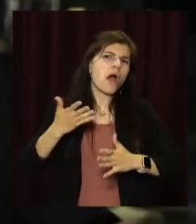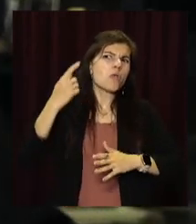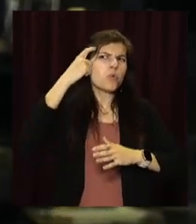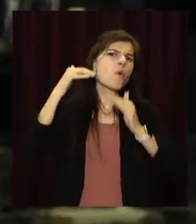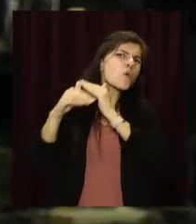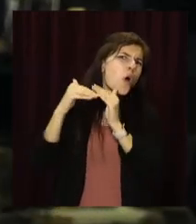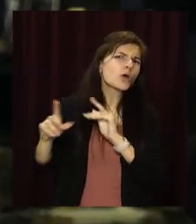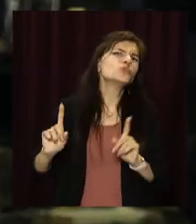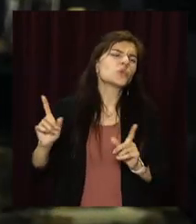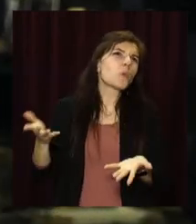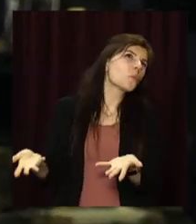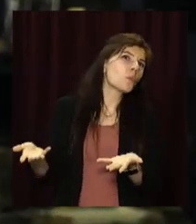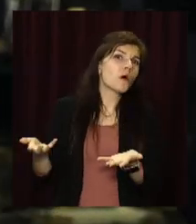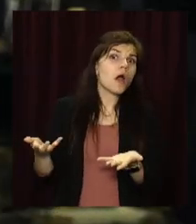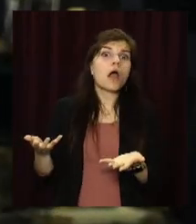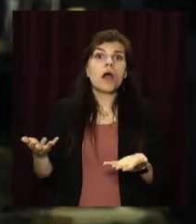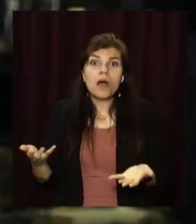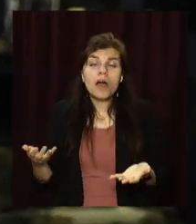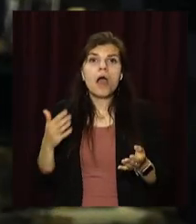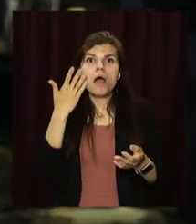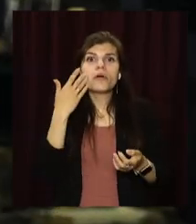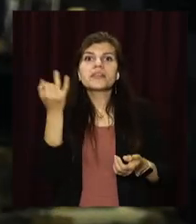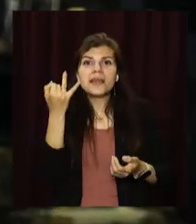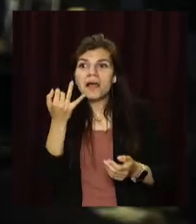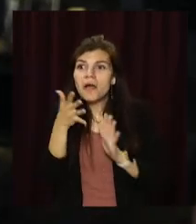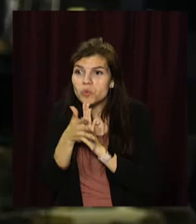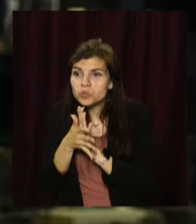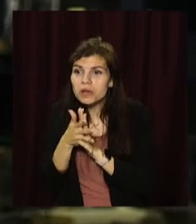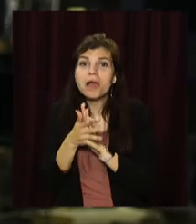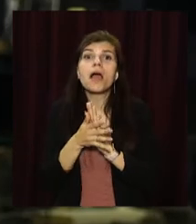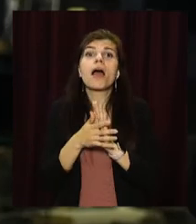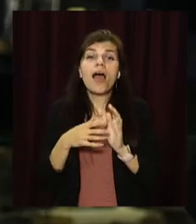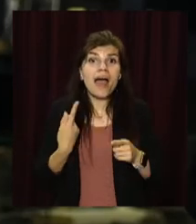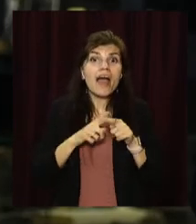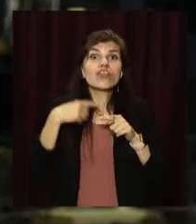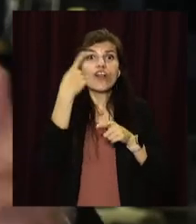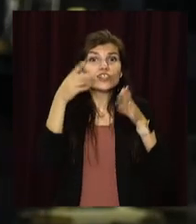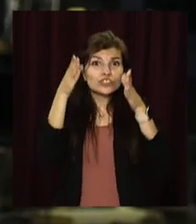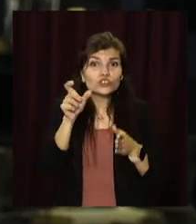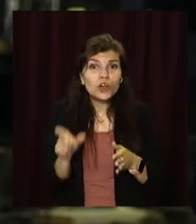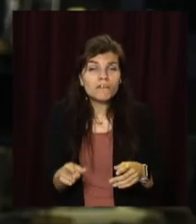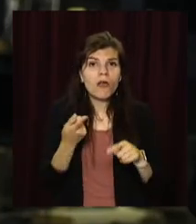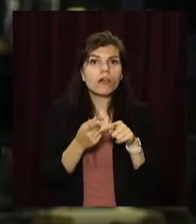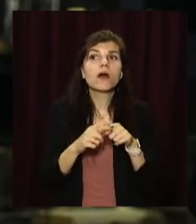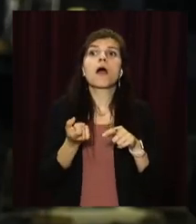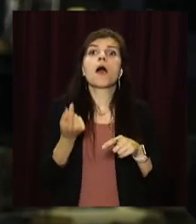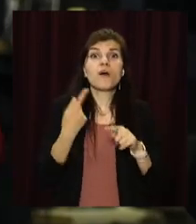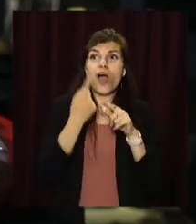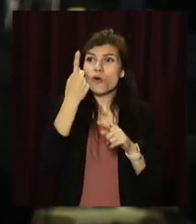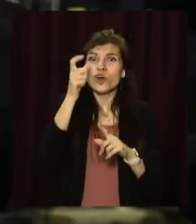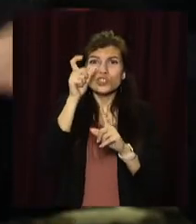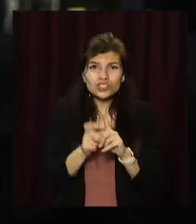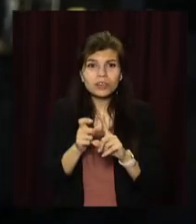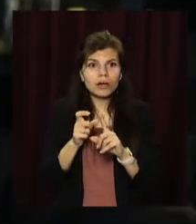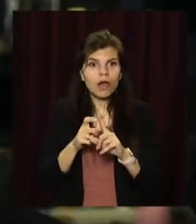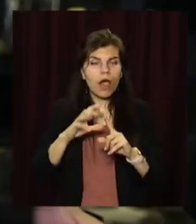собі. Ну, правда. А потім, коли став цікавитися, мене вразила масштаб особистості. Тобто, це із того, що одна людина може весь